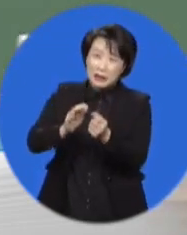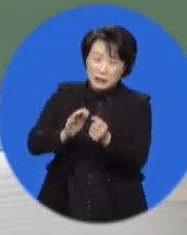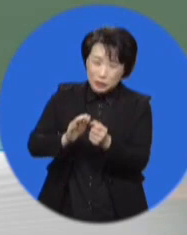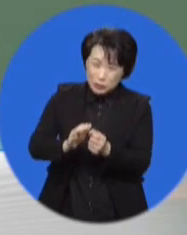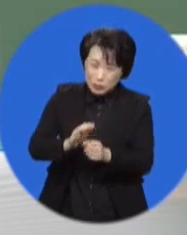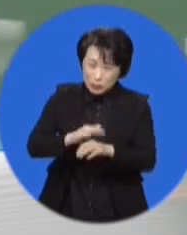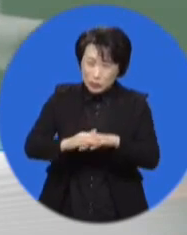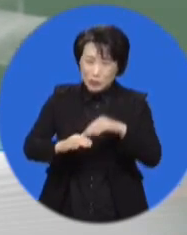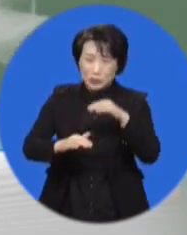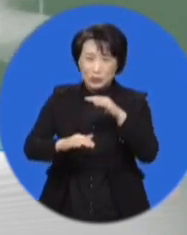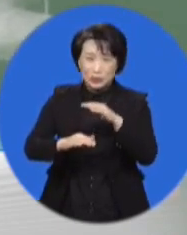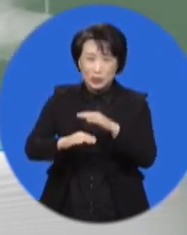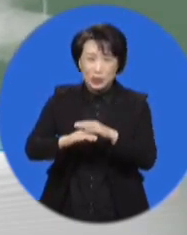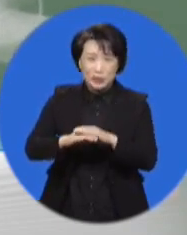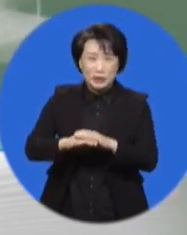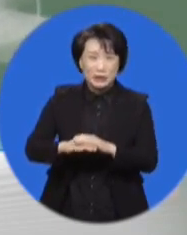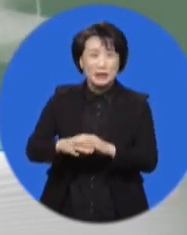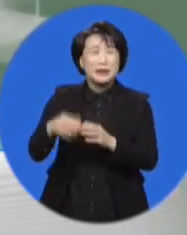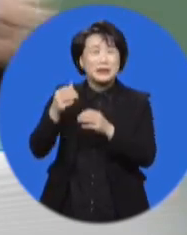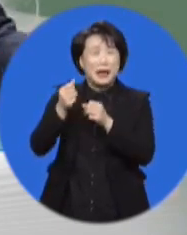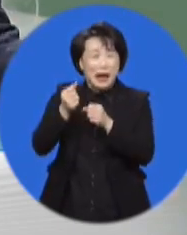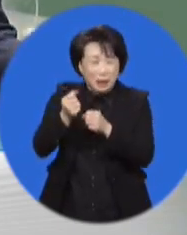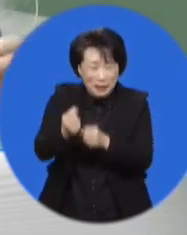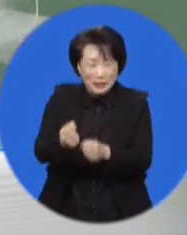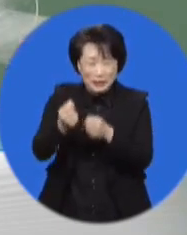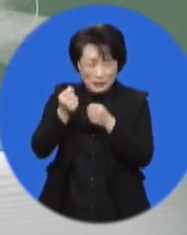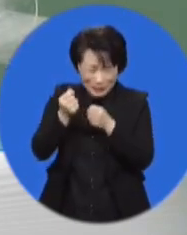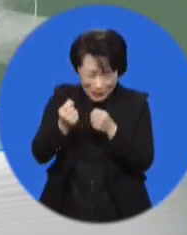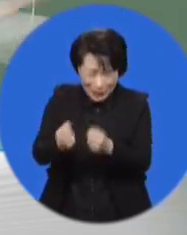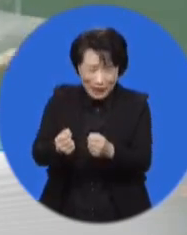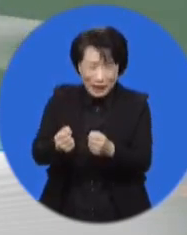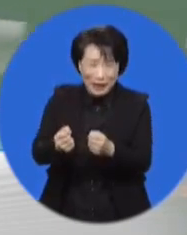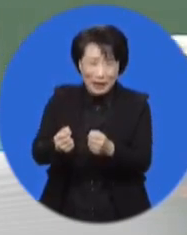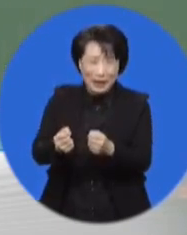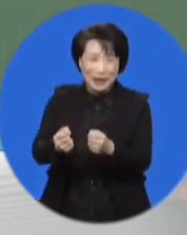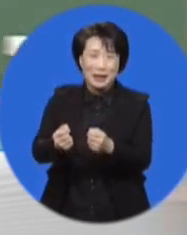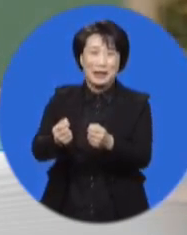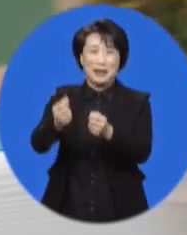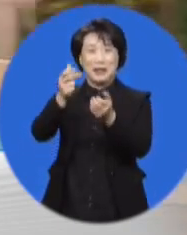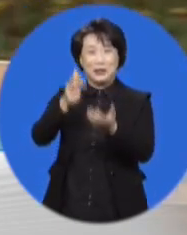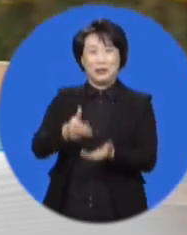주님의 두 손을 잡아서 내